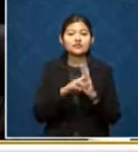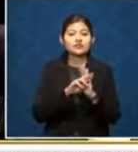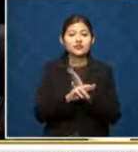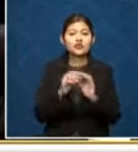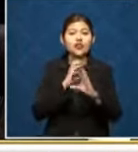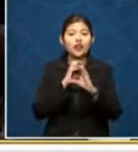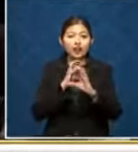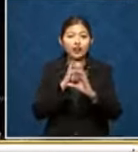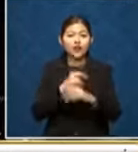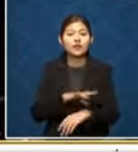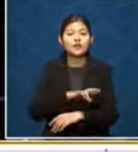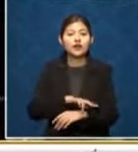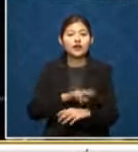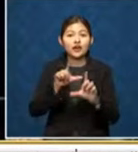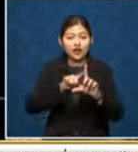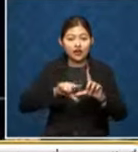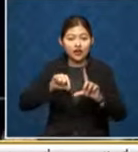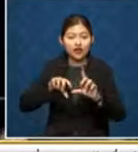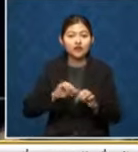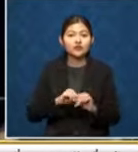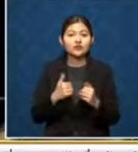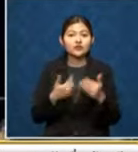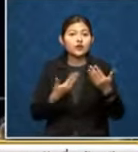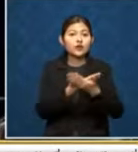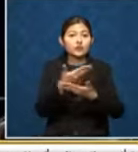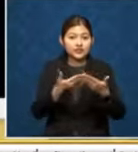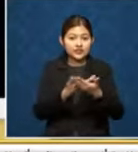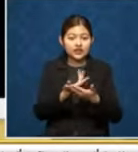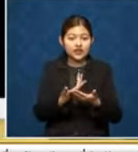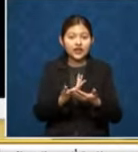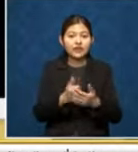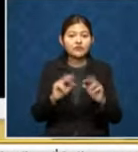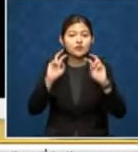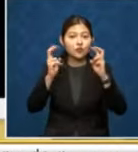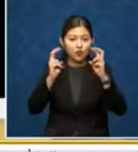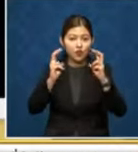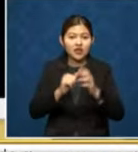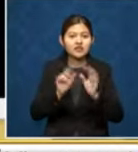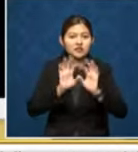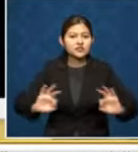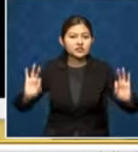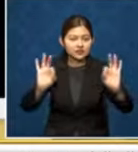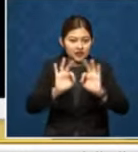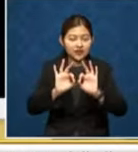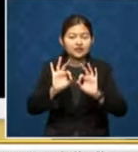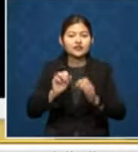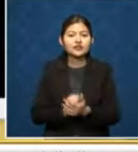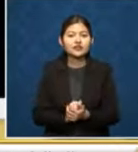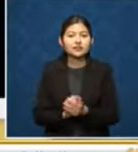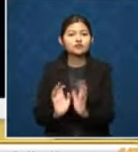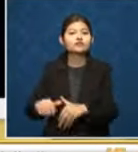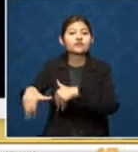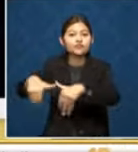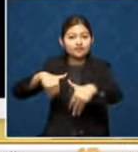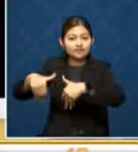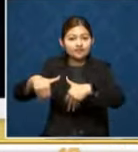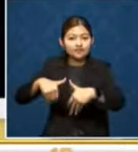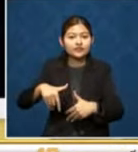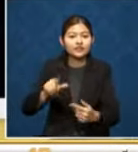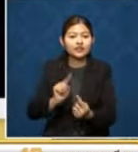รคก้าวไกลดิฉันขอหารือกับท่านประธานเพียงเรื่องเดียวแต่สำคัญมากนะคะสำหรับพ่อแม่พี่น้องที่ต้องเผ